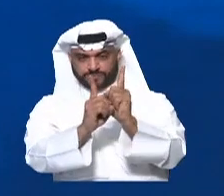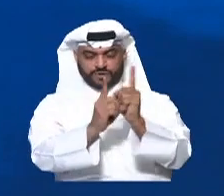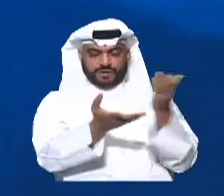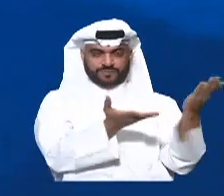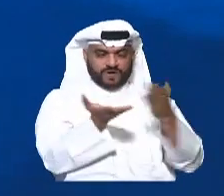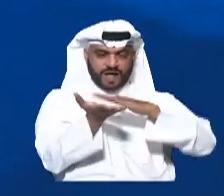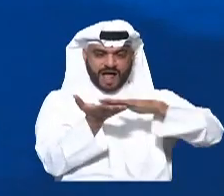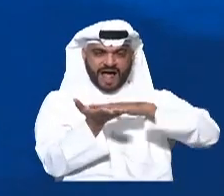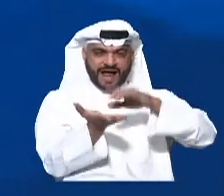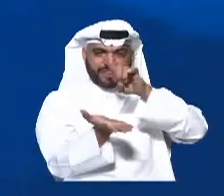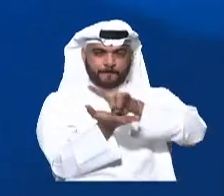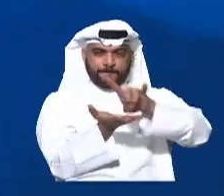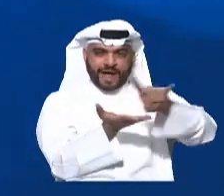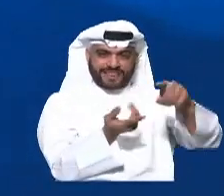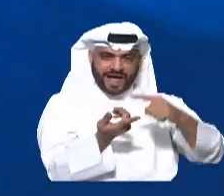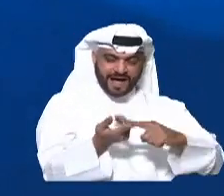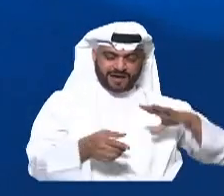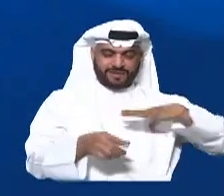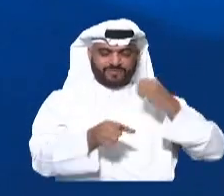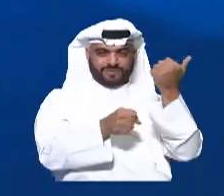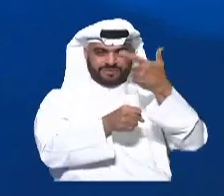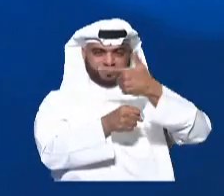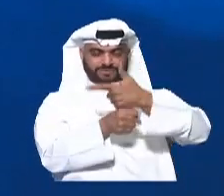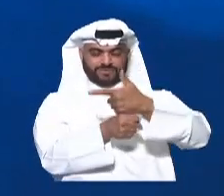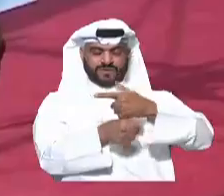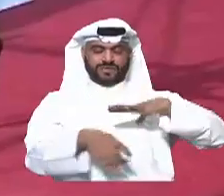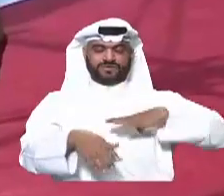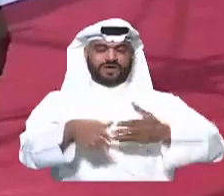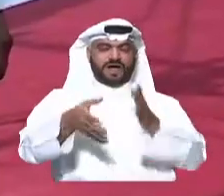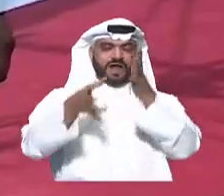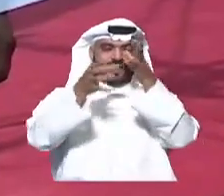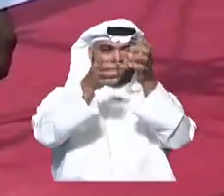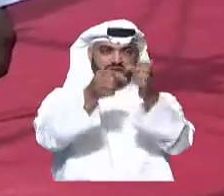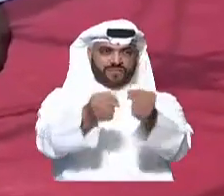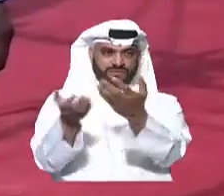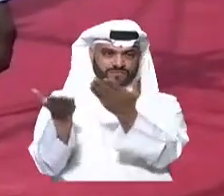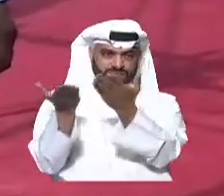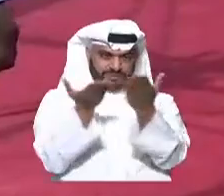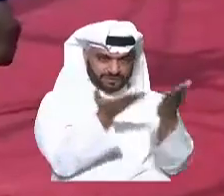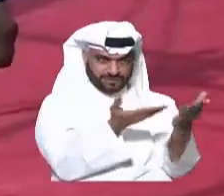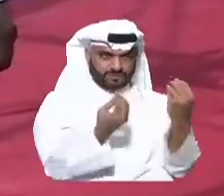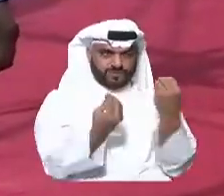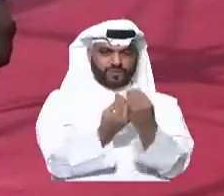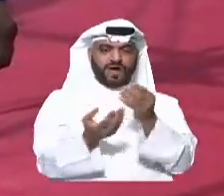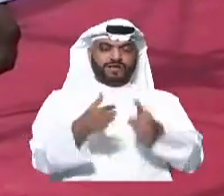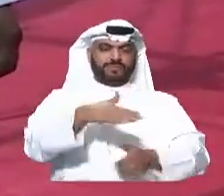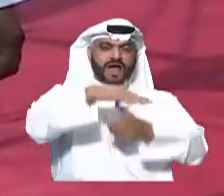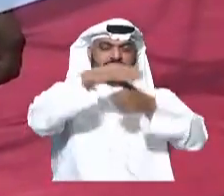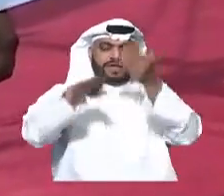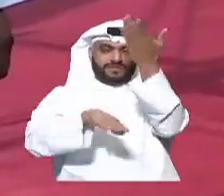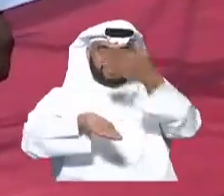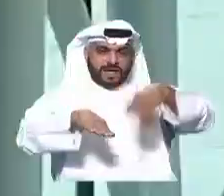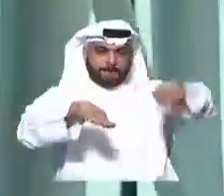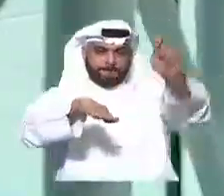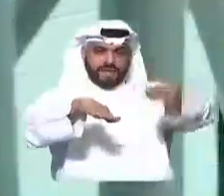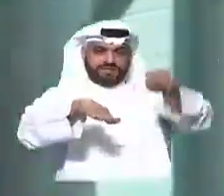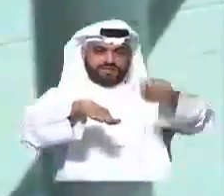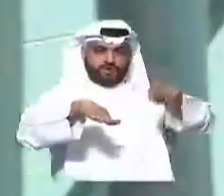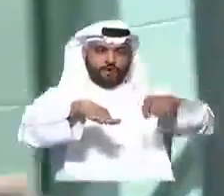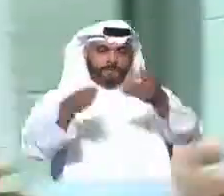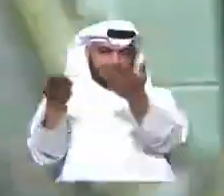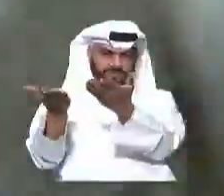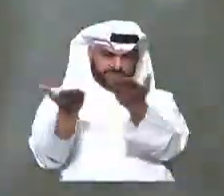أرض المطار سمو ولي العهد الشيخ مشعل الأحمد الجابر الصباح حفظه الله ومعالي رئيس مجلس الأمة مرزوق علي